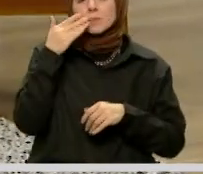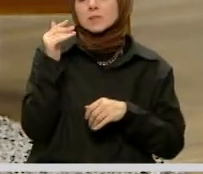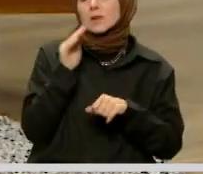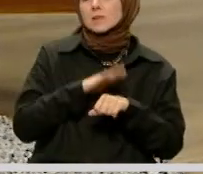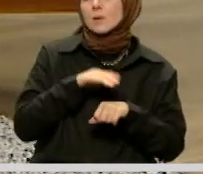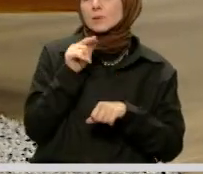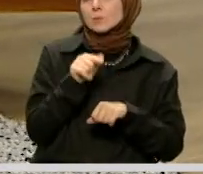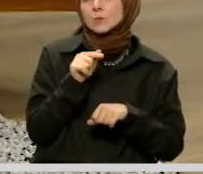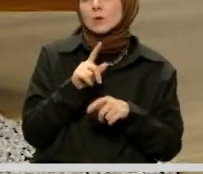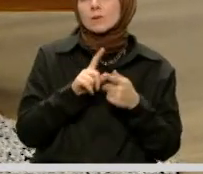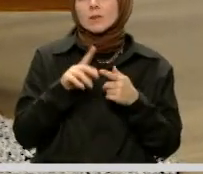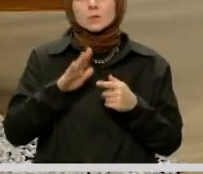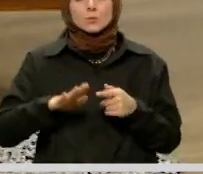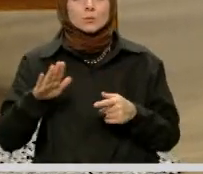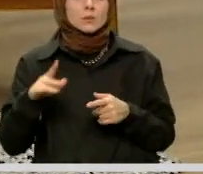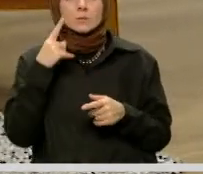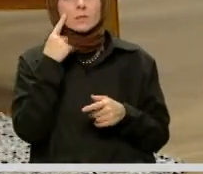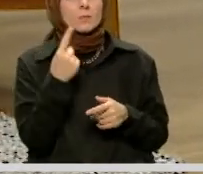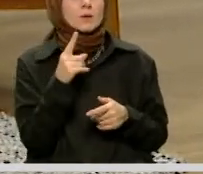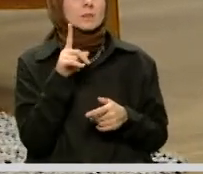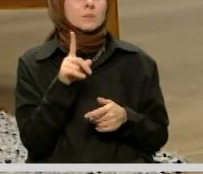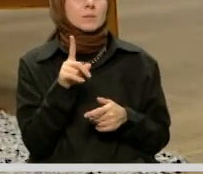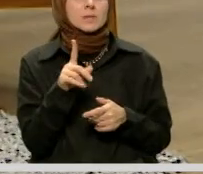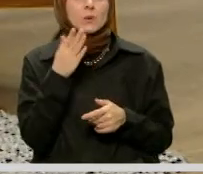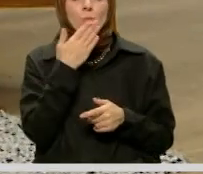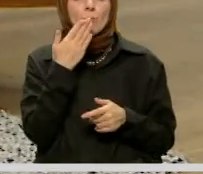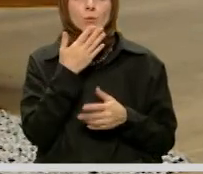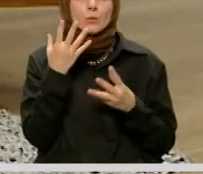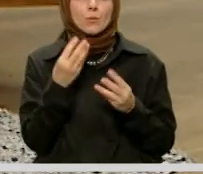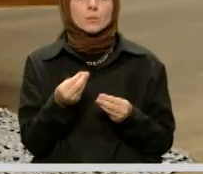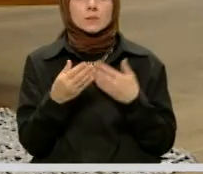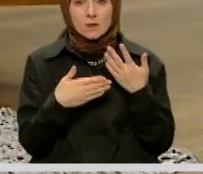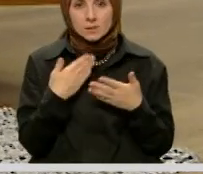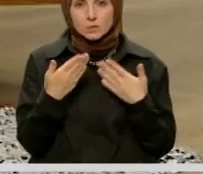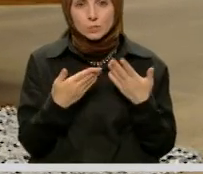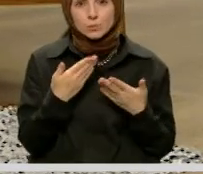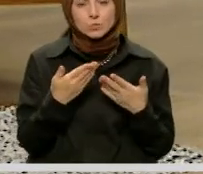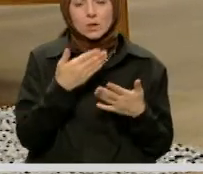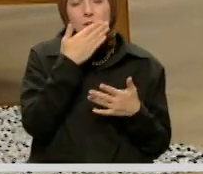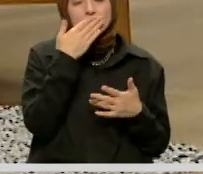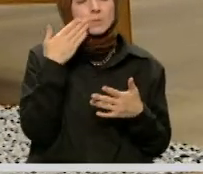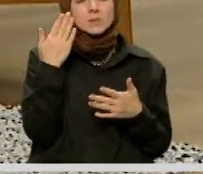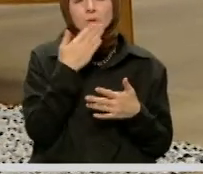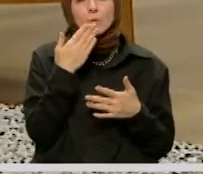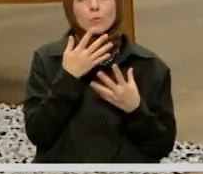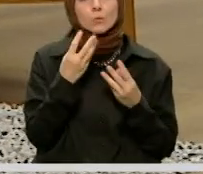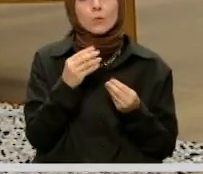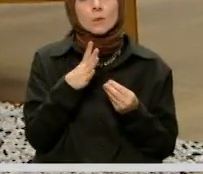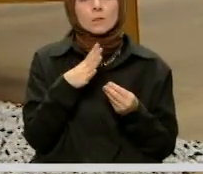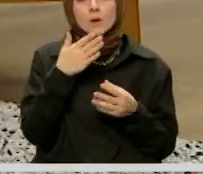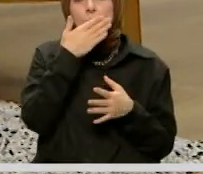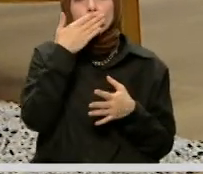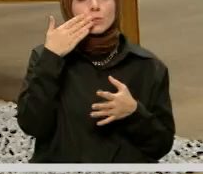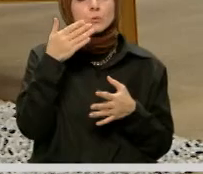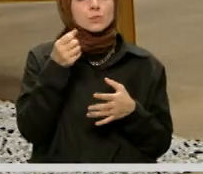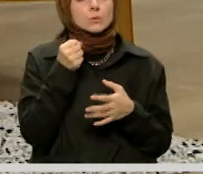bunu. Ve çocuklarımızla bakın, bir mektep olması yönüyle anlatıyoruz ya. Ramazan mektepti, oruç bir